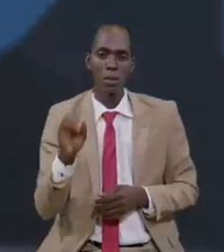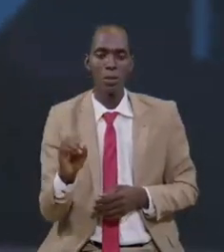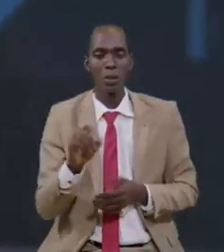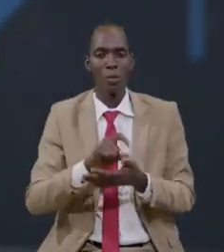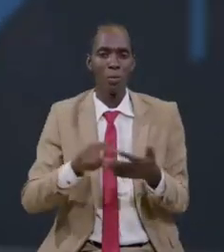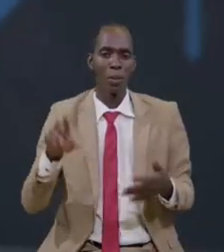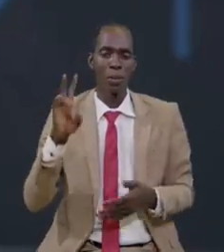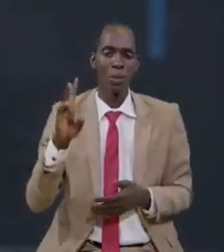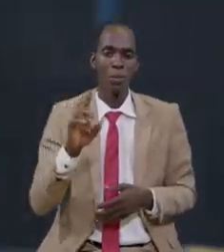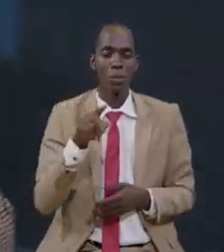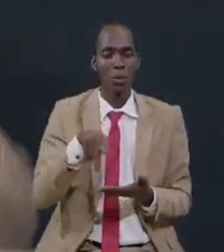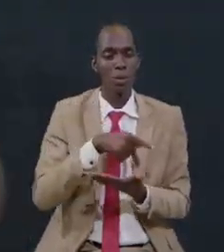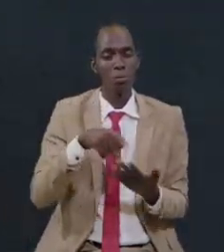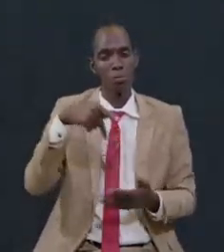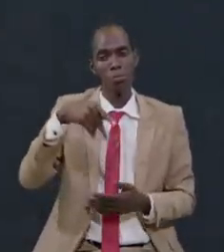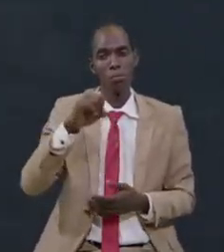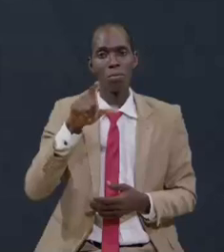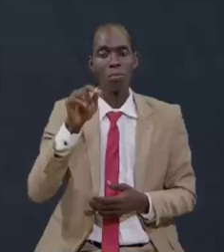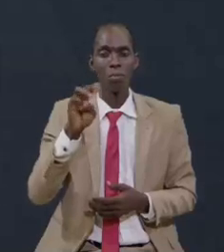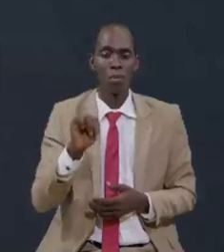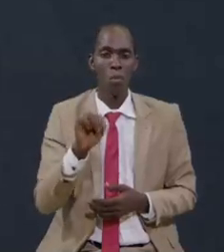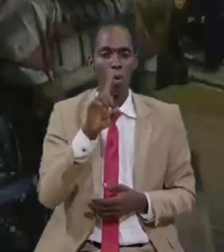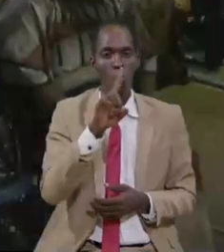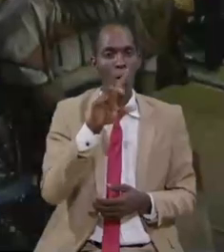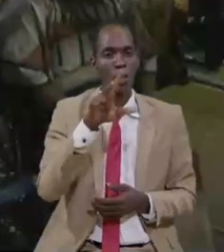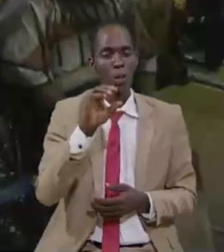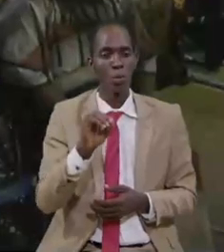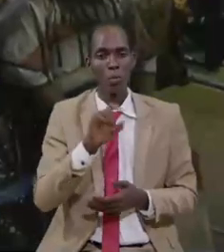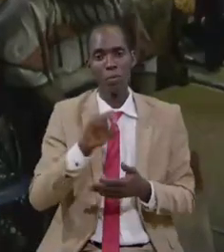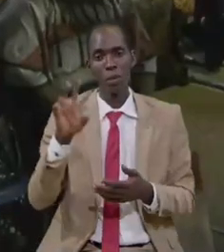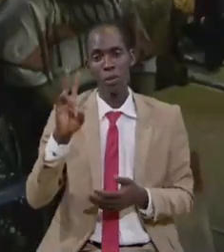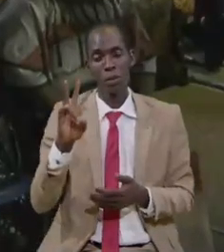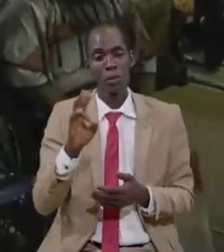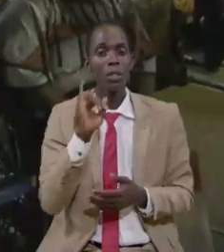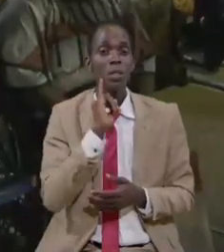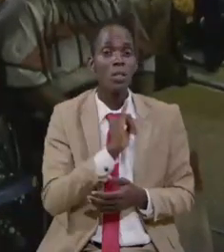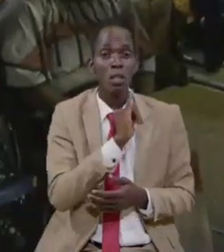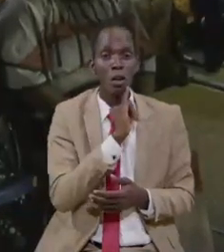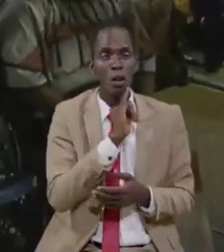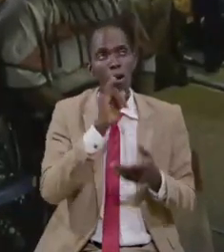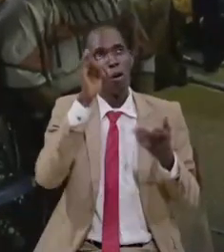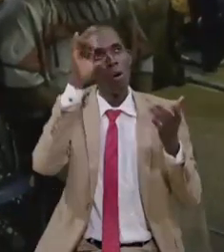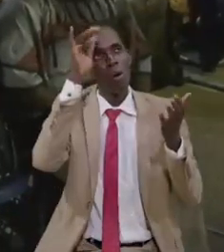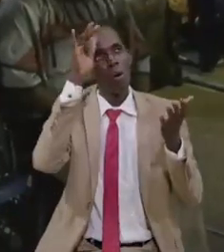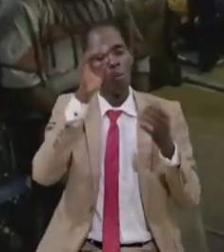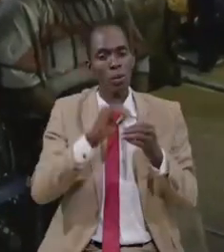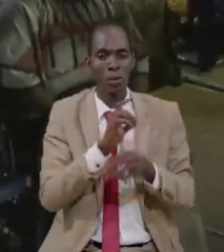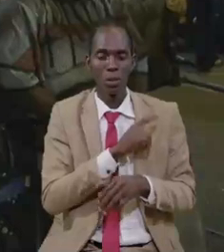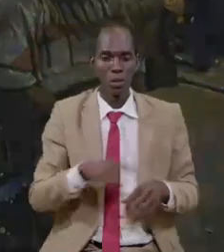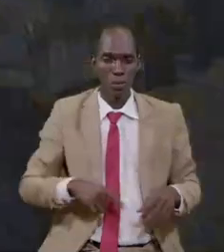verset 7. Psaume 130. Israël, mets ton espoir en l'Éternel, frère,